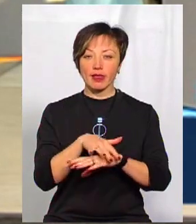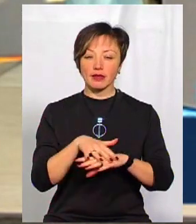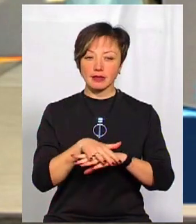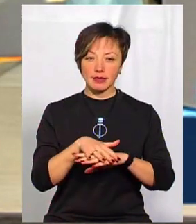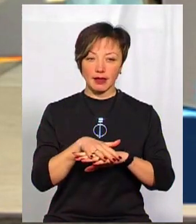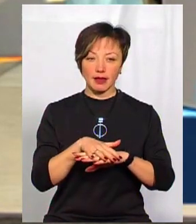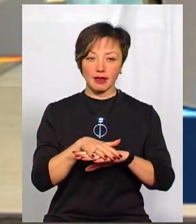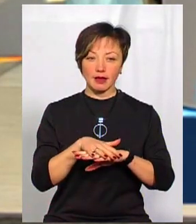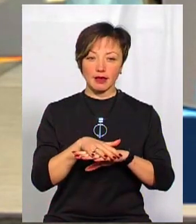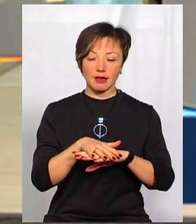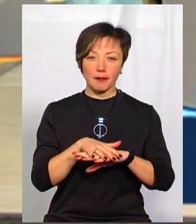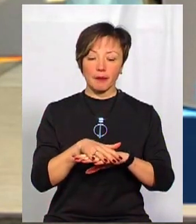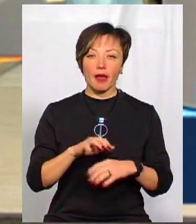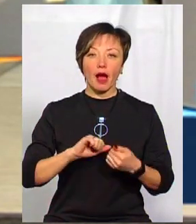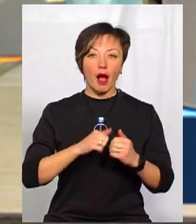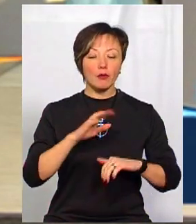населення.